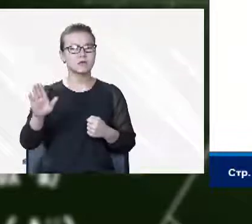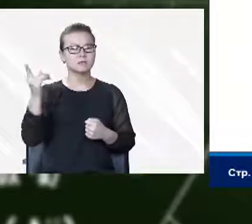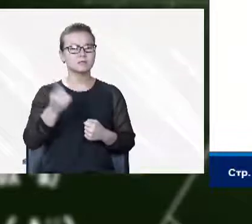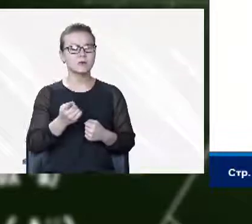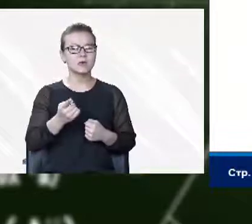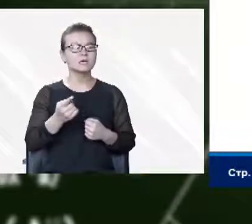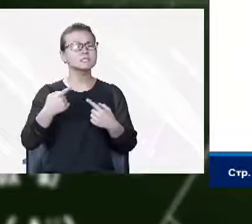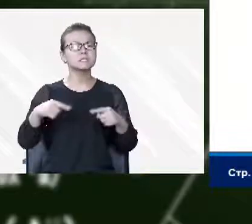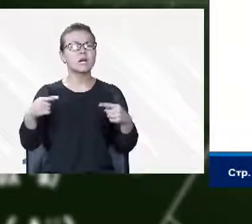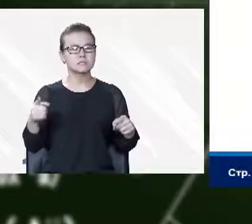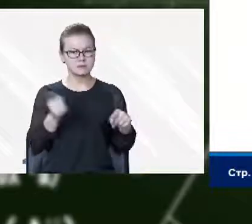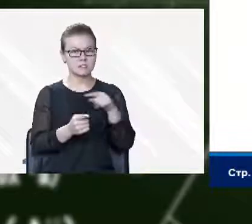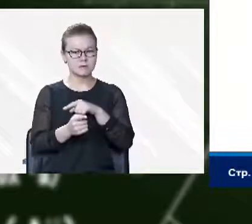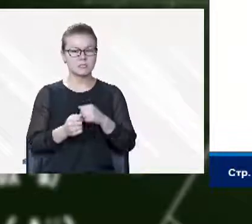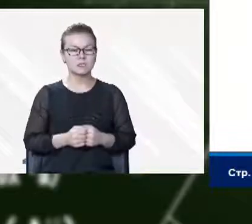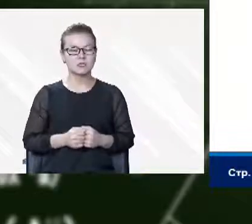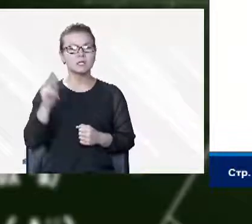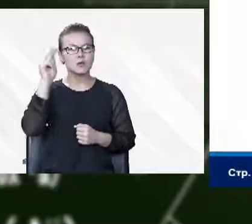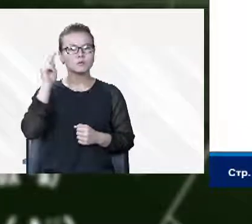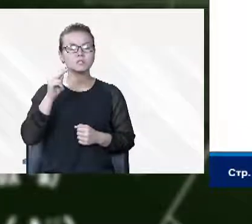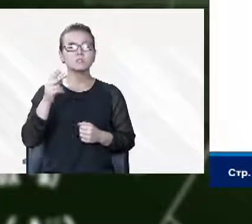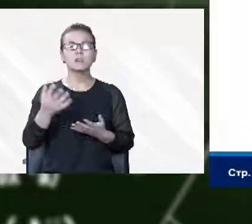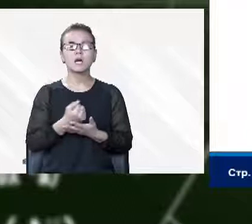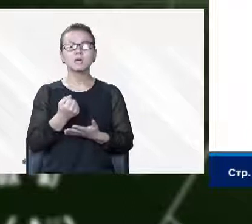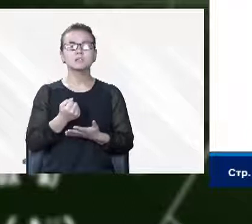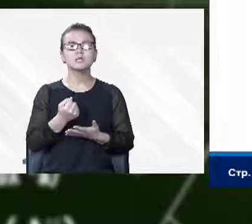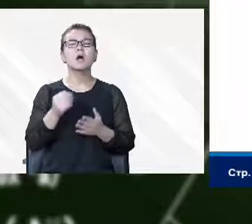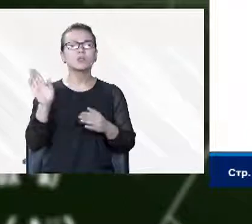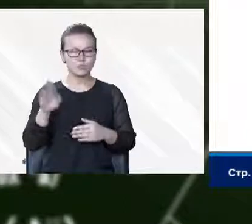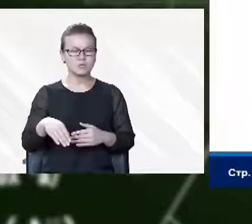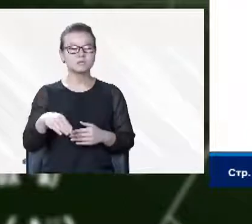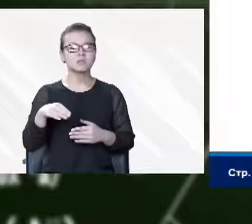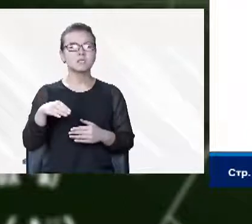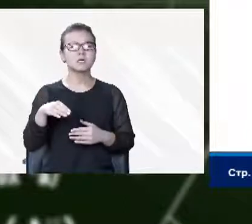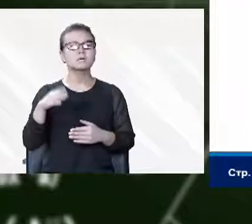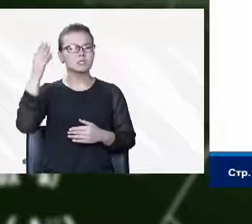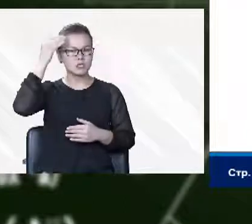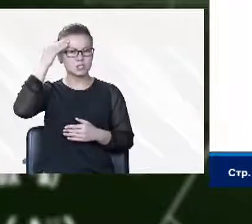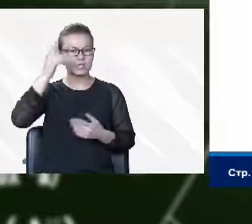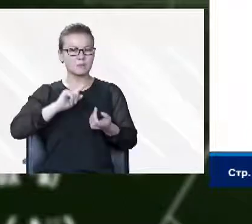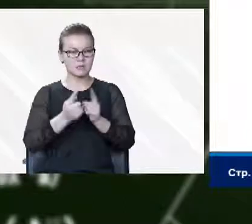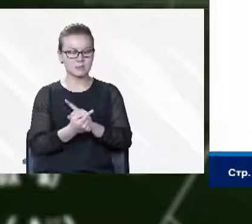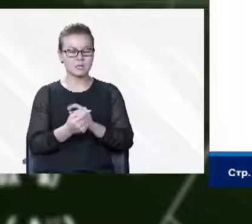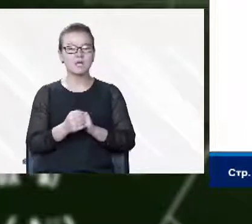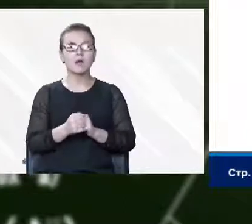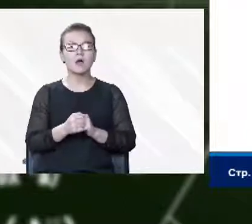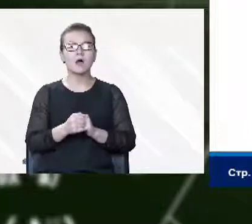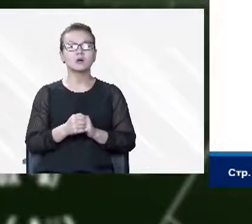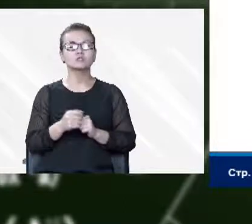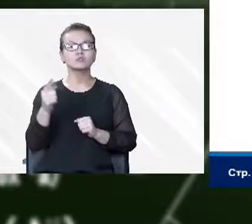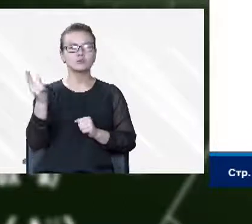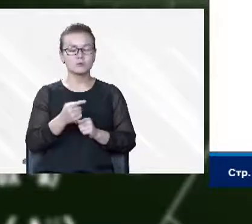с разными знаменателями, научиться находить допустимые значения переменных в